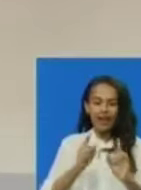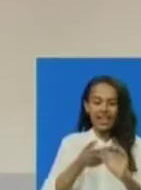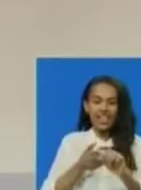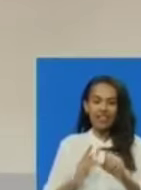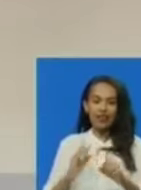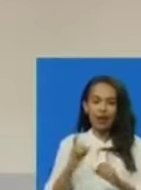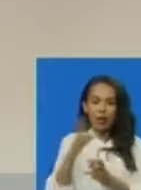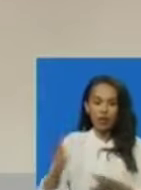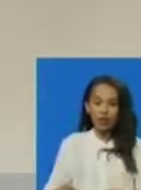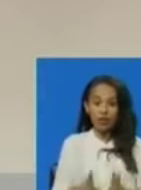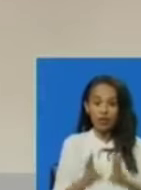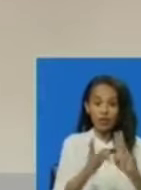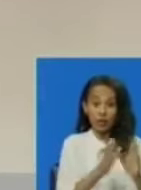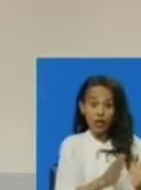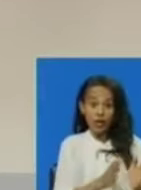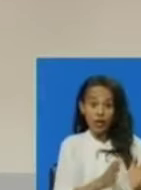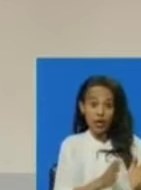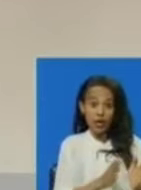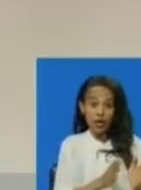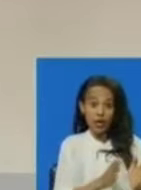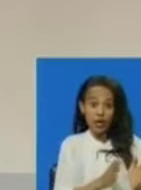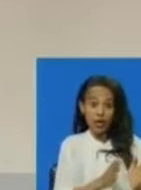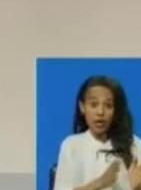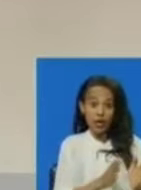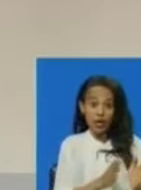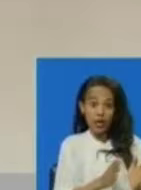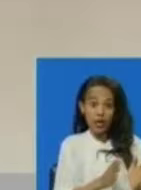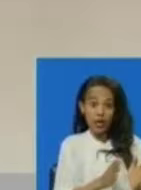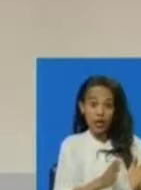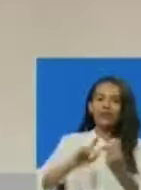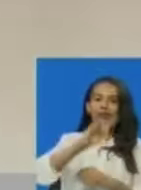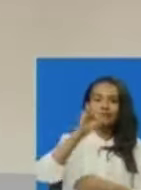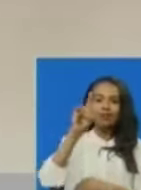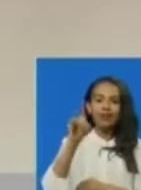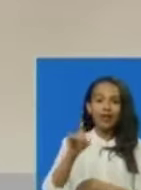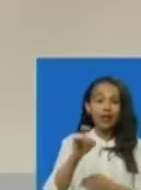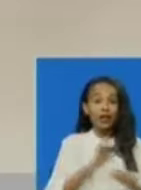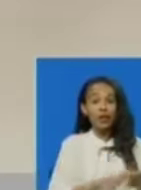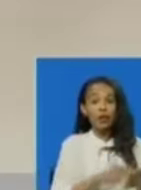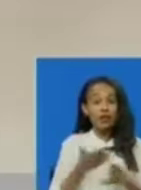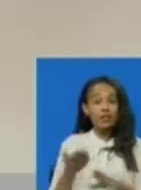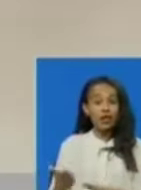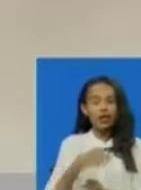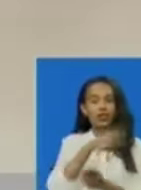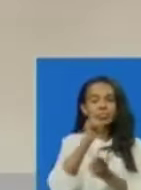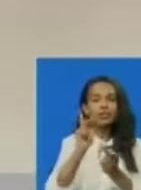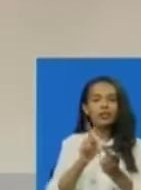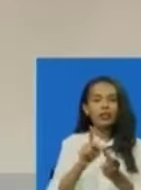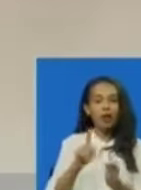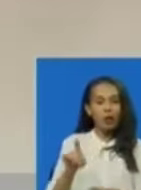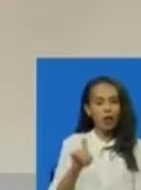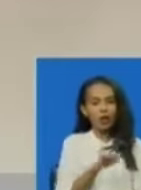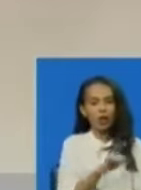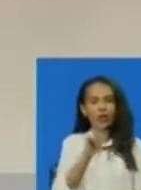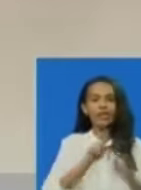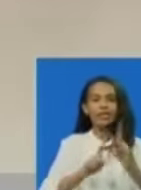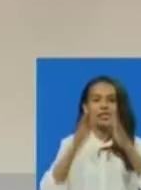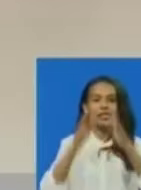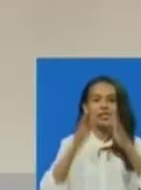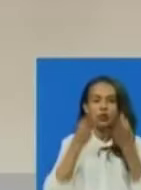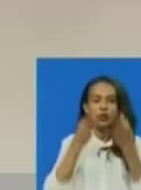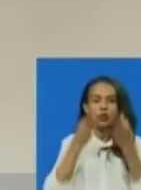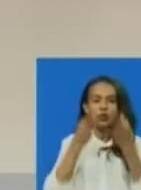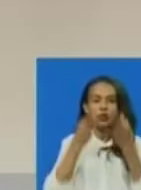ያሳለፍንበት አመት ነበር። ስኬቶቹም እንደ ሀገር የተጀመረውን ከፍተኛ የትጋትና የቁርጠኝነት መንፈስ የሚያሳዩና ሀገራችን